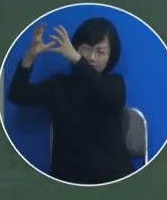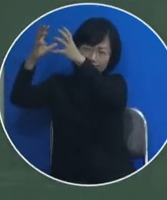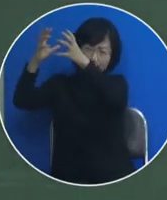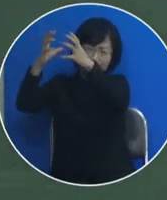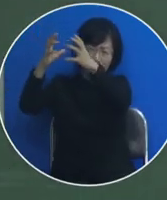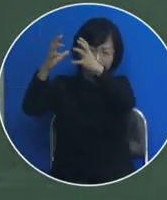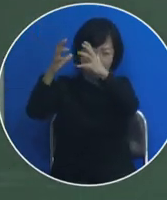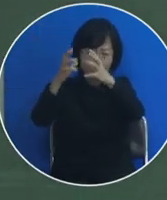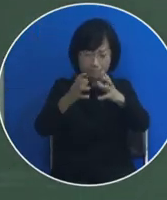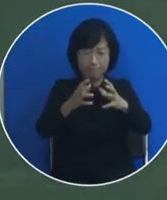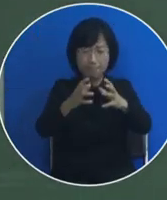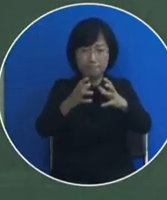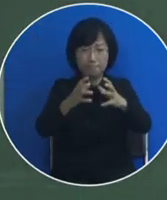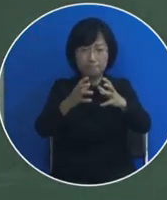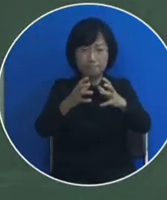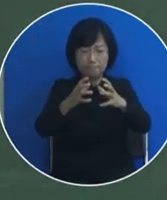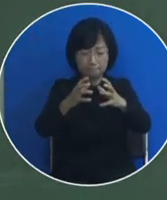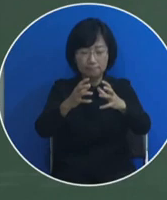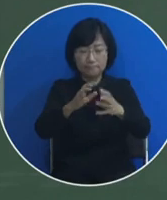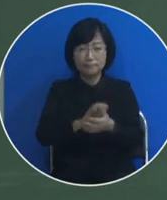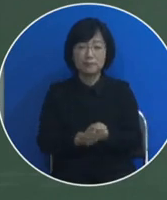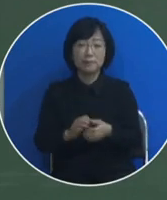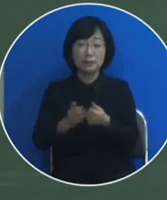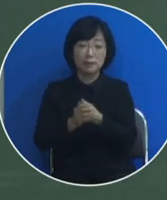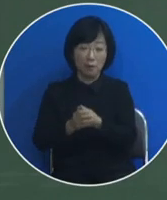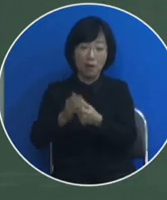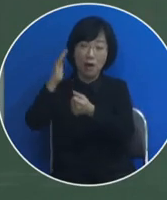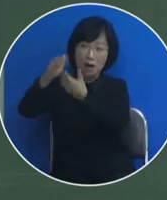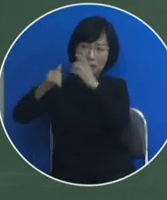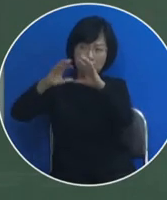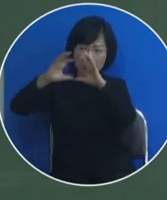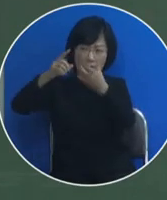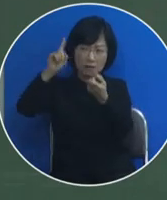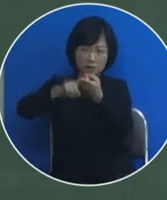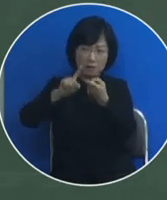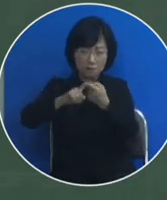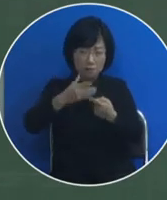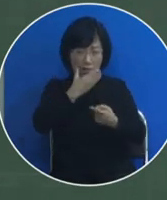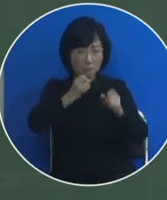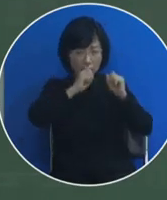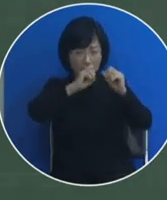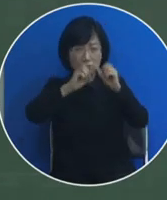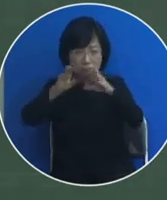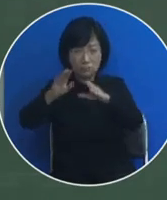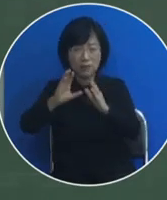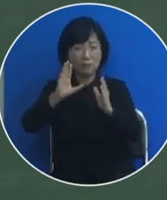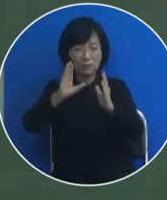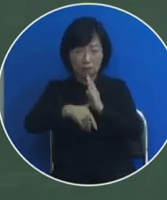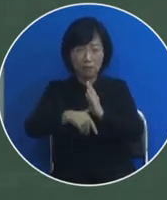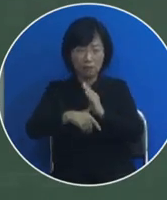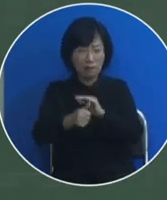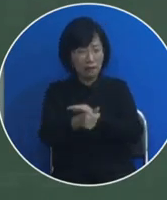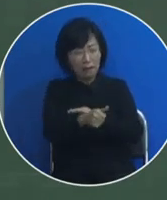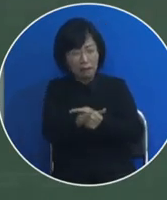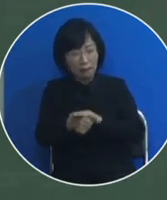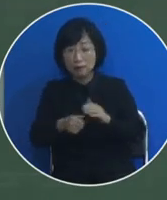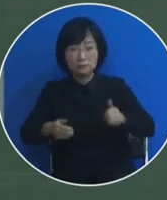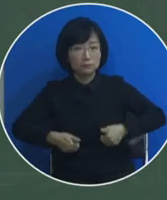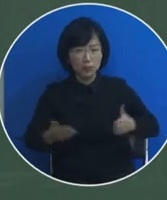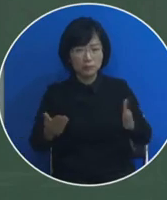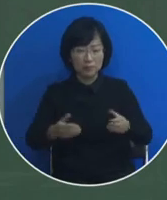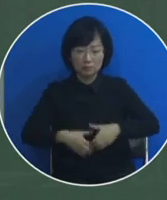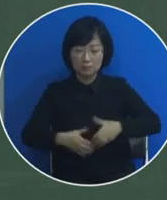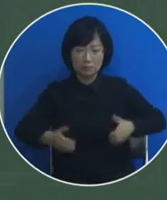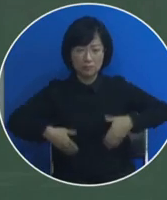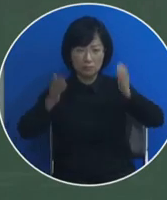섰다. 부끄러워할 것도 없어요. We're standing in line of revealing this and making it known. 이것 때문에 공부한다. 여러분 당당히 할 수 있는 거예요. We should be confident. We study for